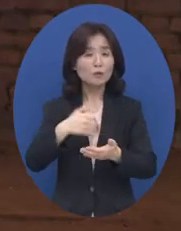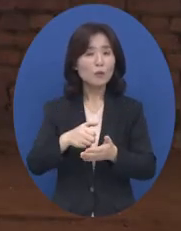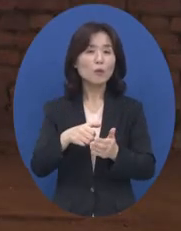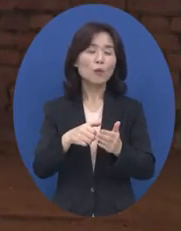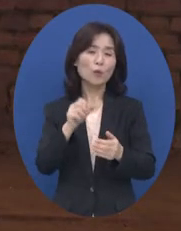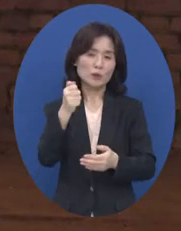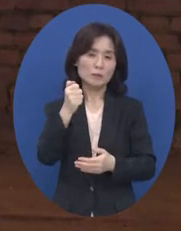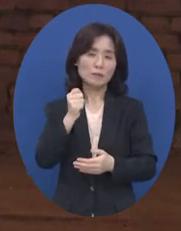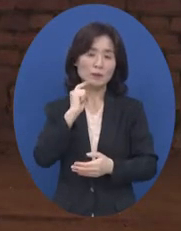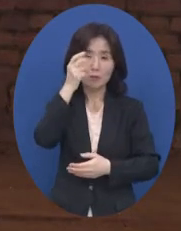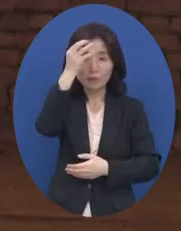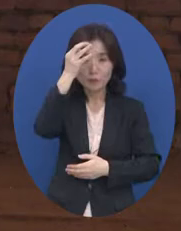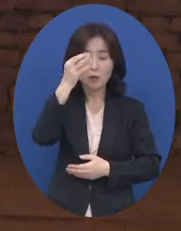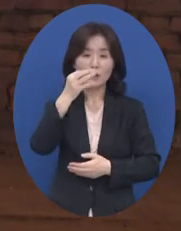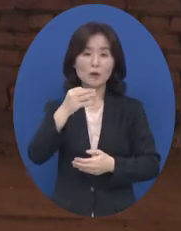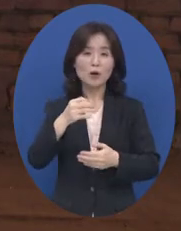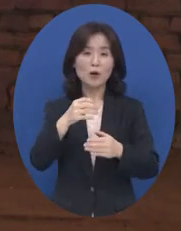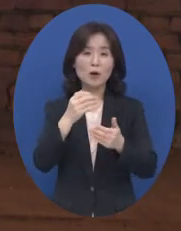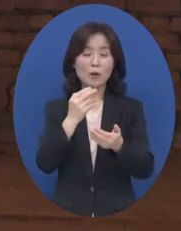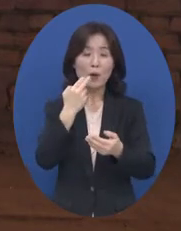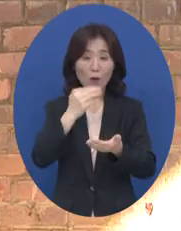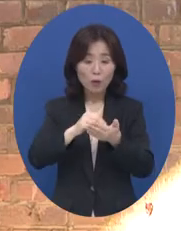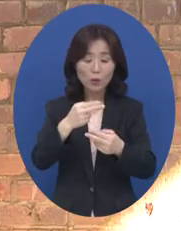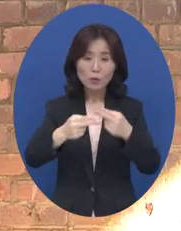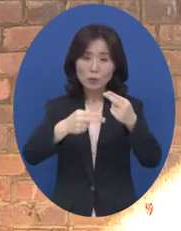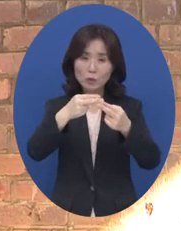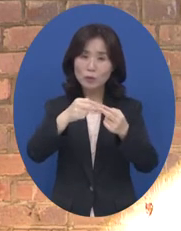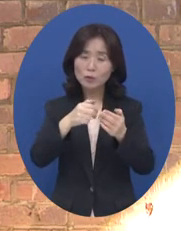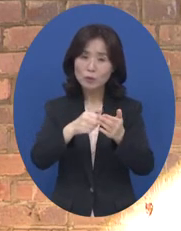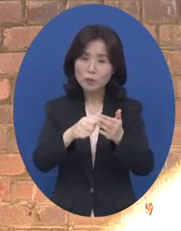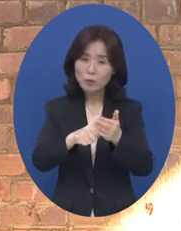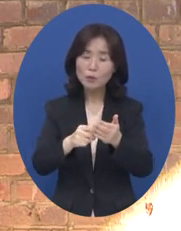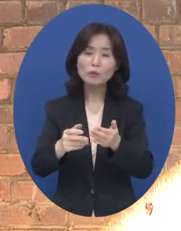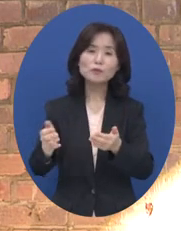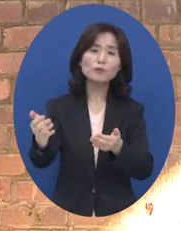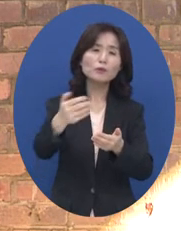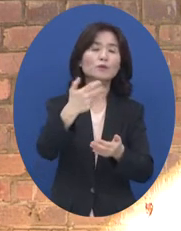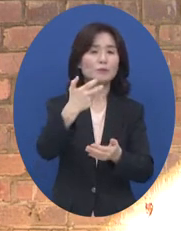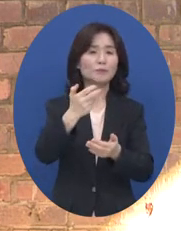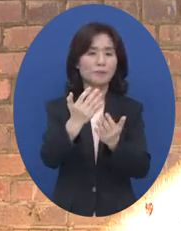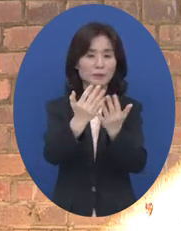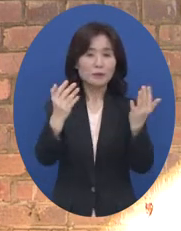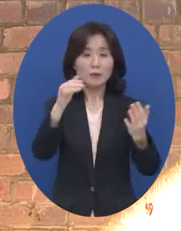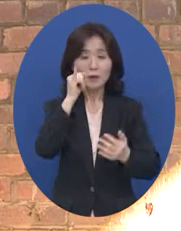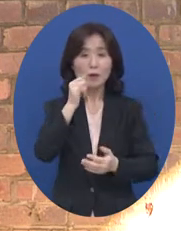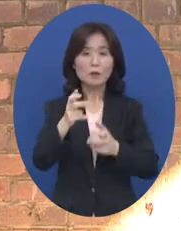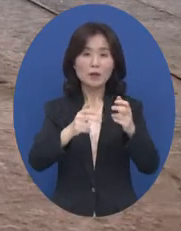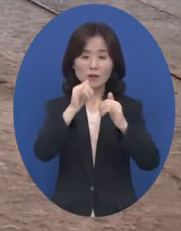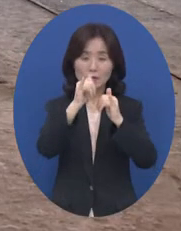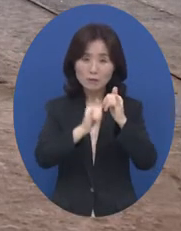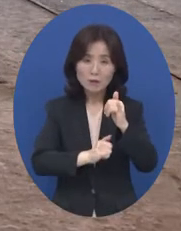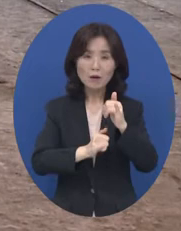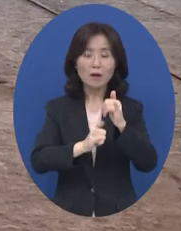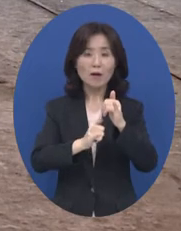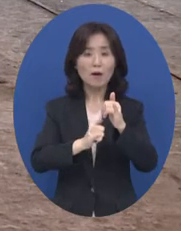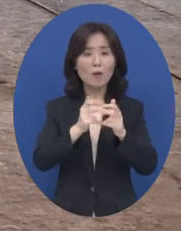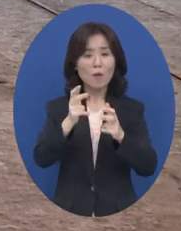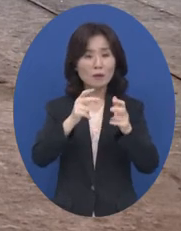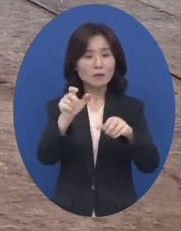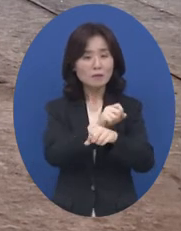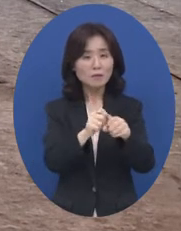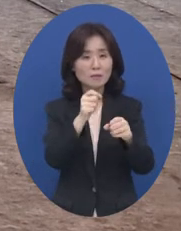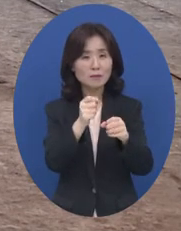대한 70여 점의 수집물을 전시합니다. 공장의 역사적 배경과 벽돌 공장의 공간적 특성을